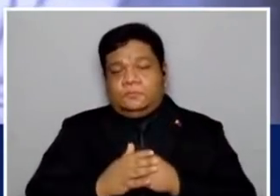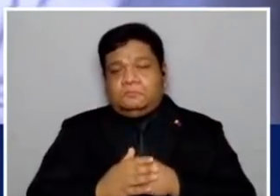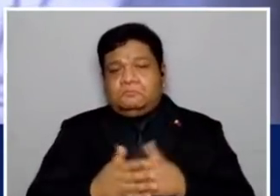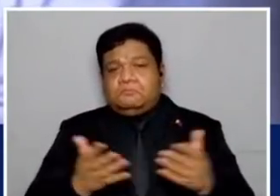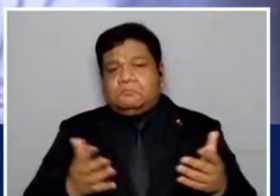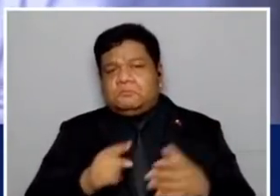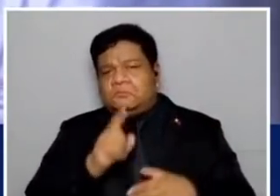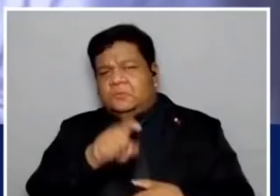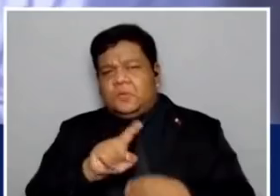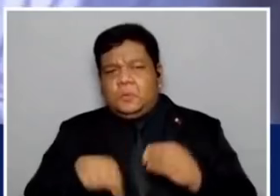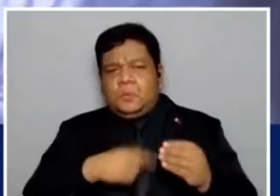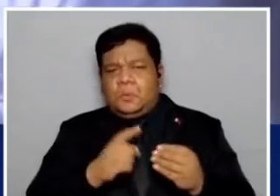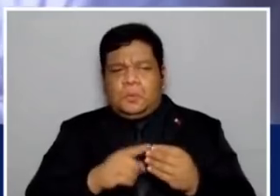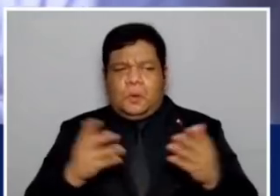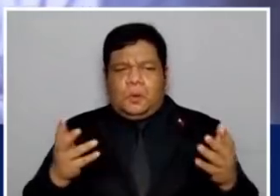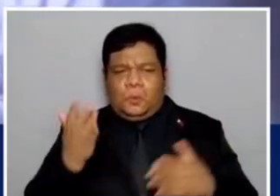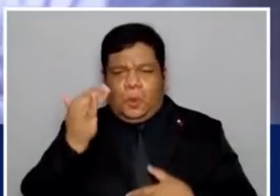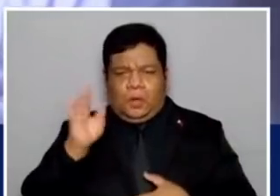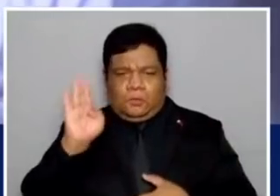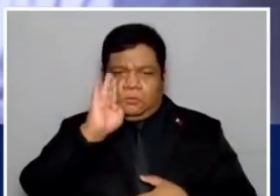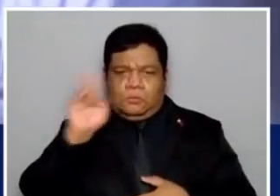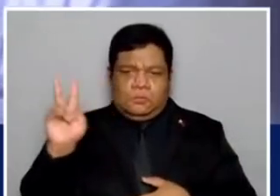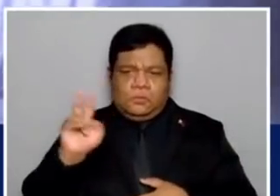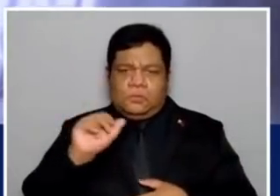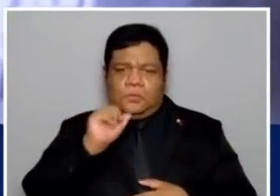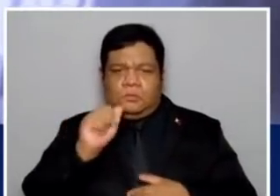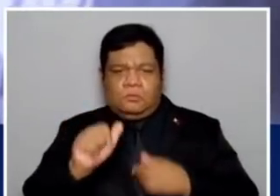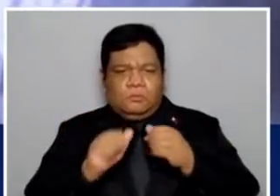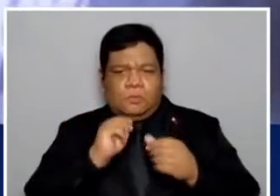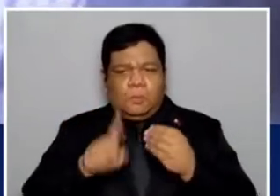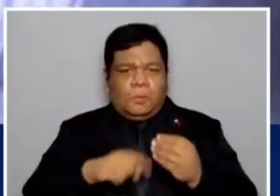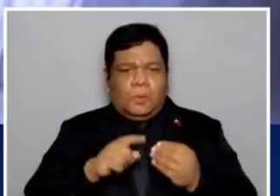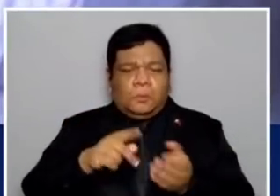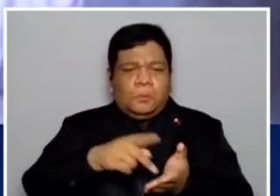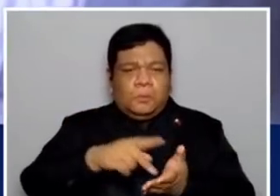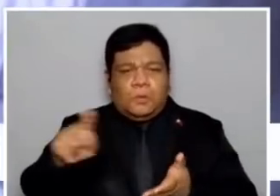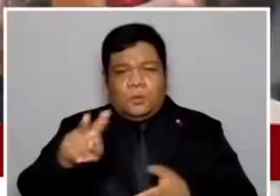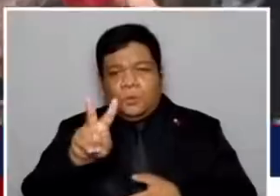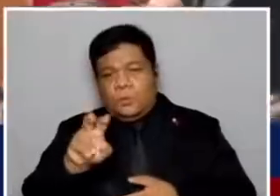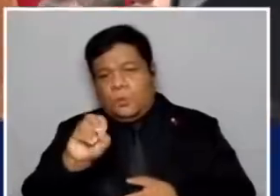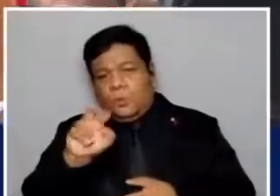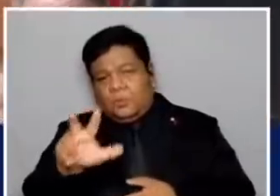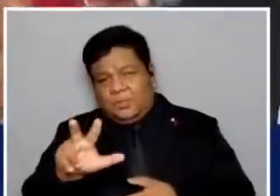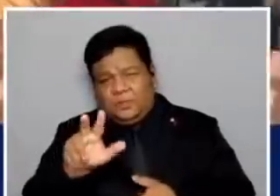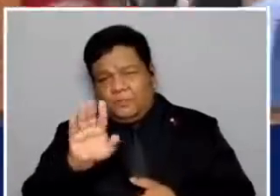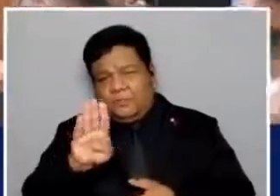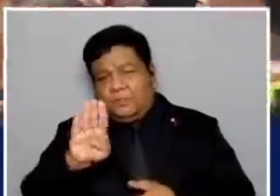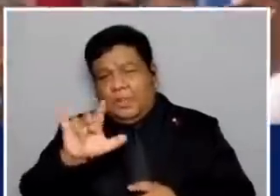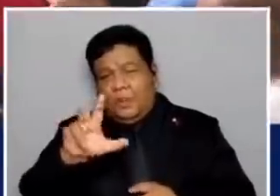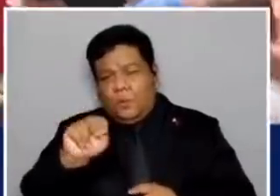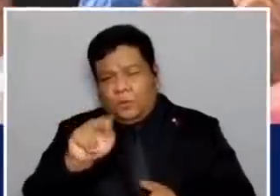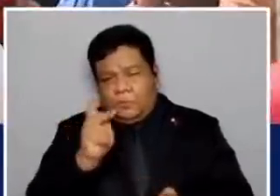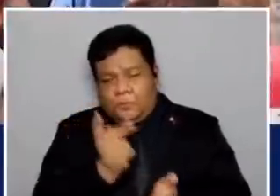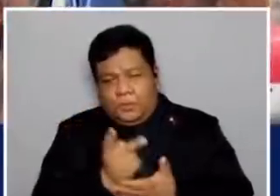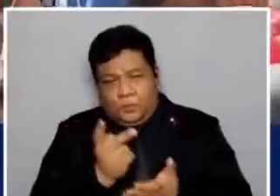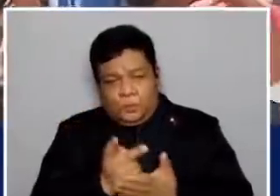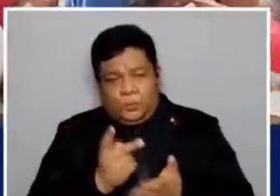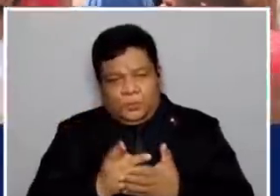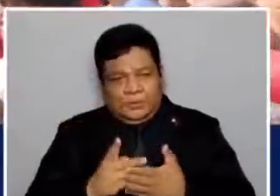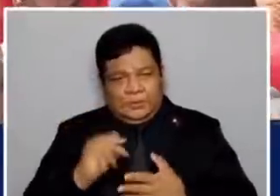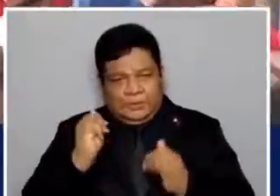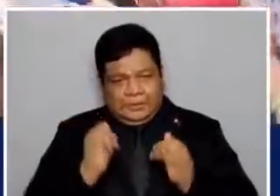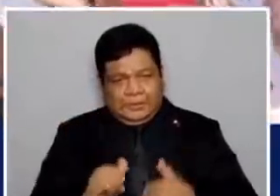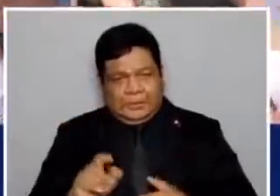ni Marcos Jr. nang tanungin kung babayaran ba ang 203 billion pesos na estate tax na